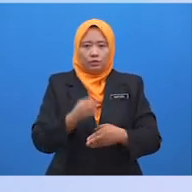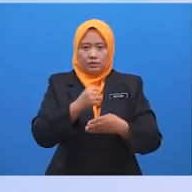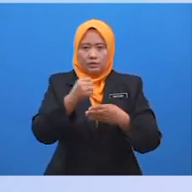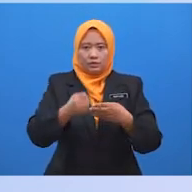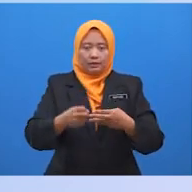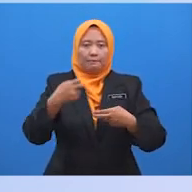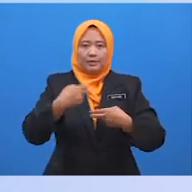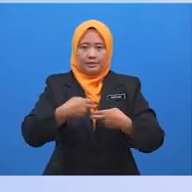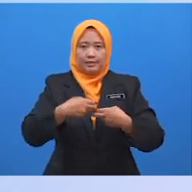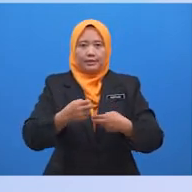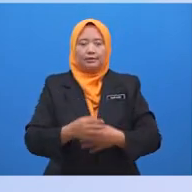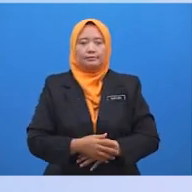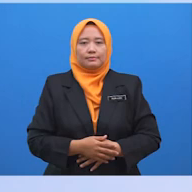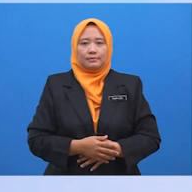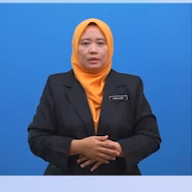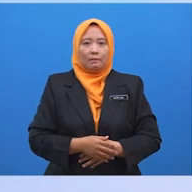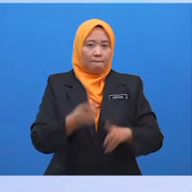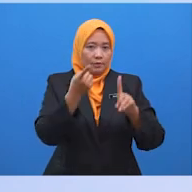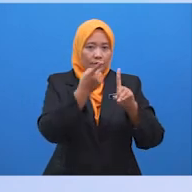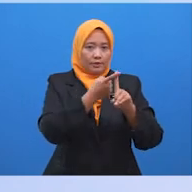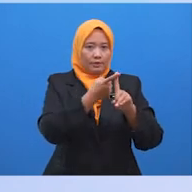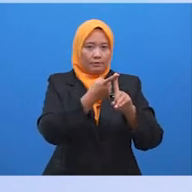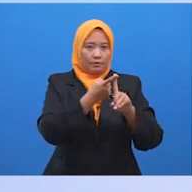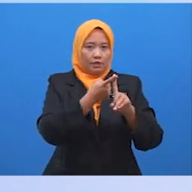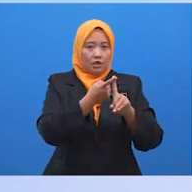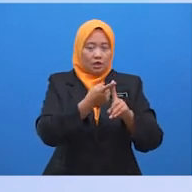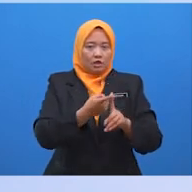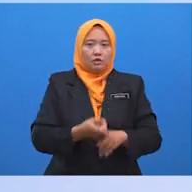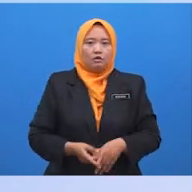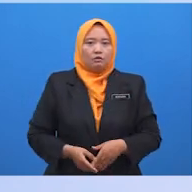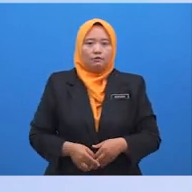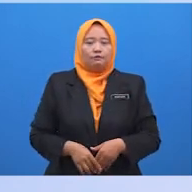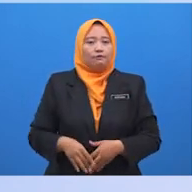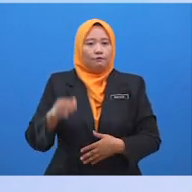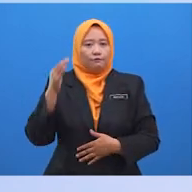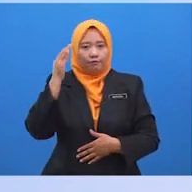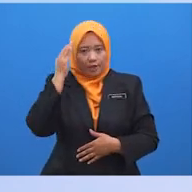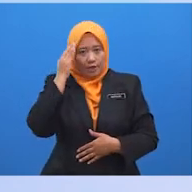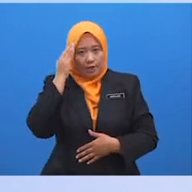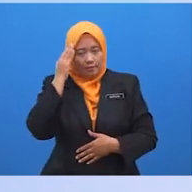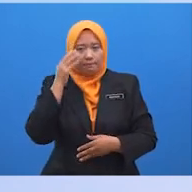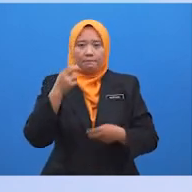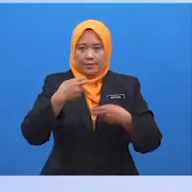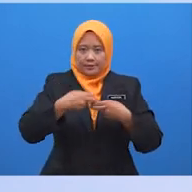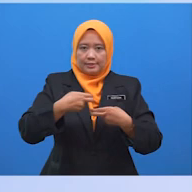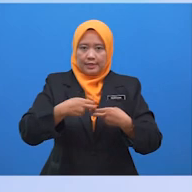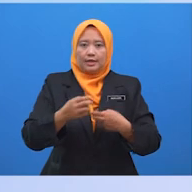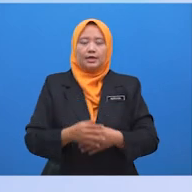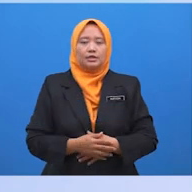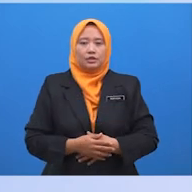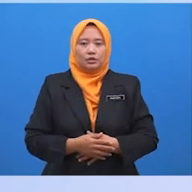matematik. Yang pertama, memahami masalah. Yang